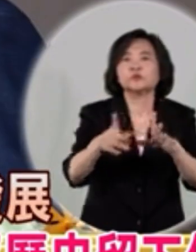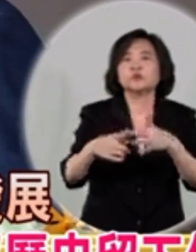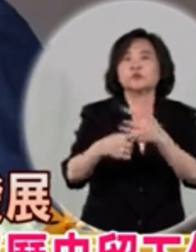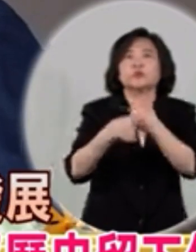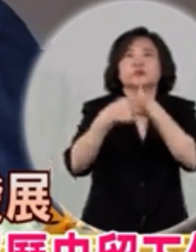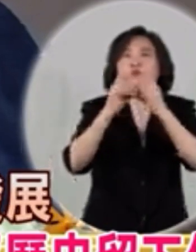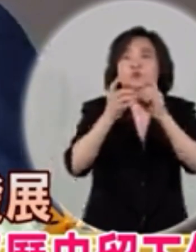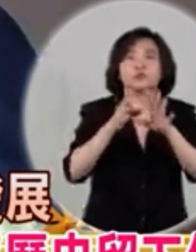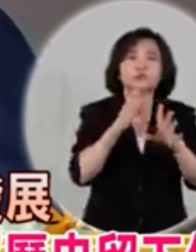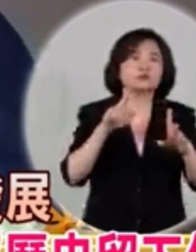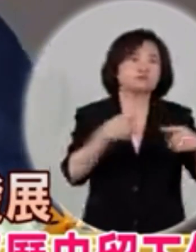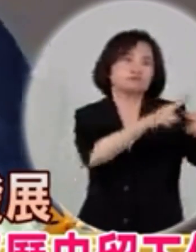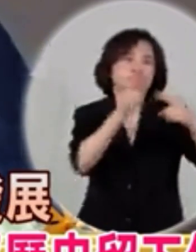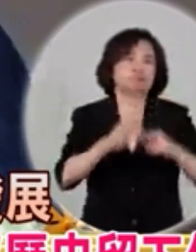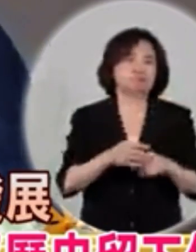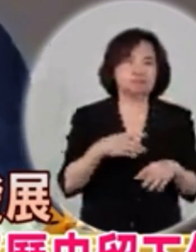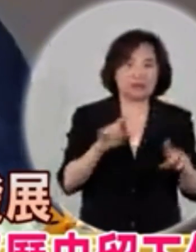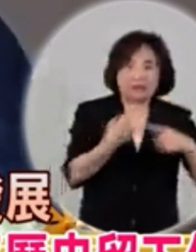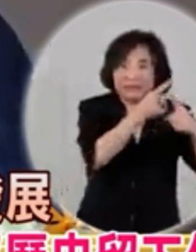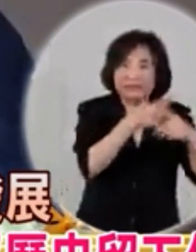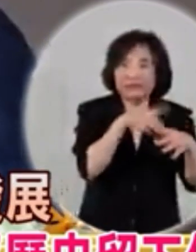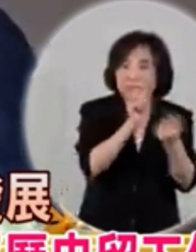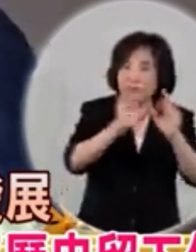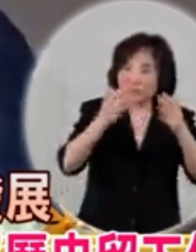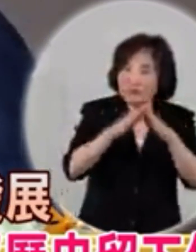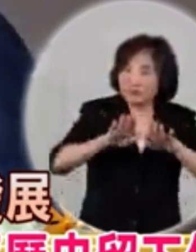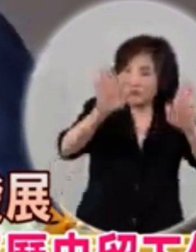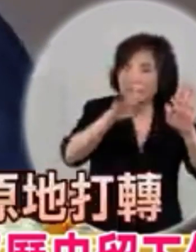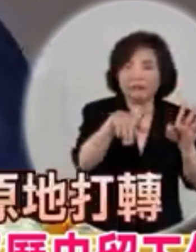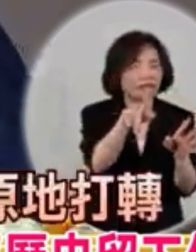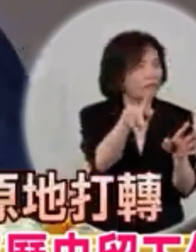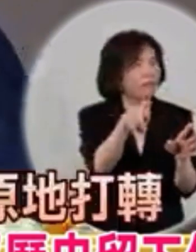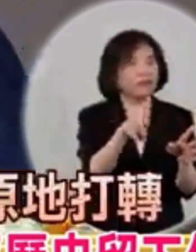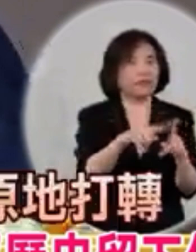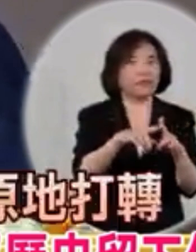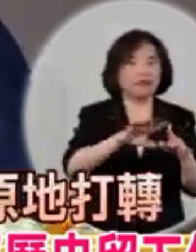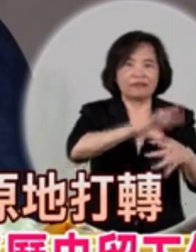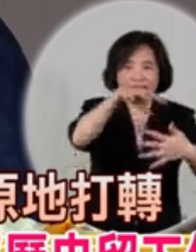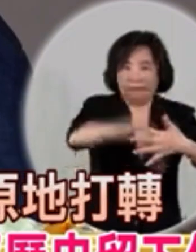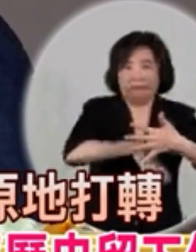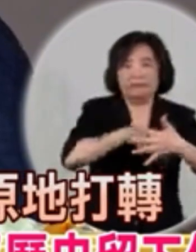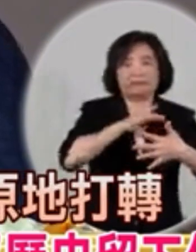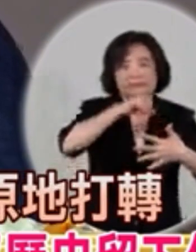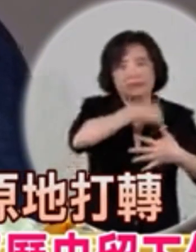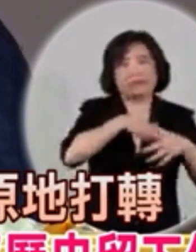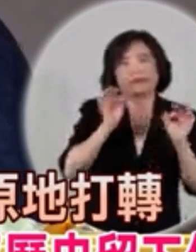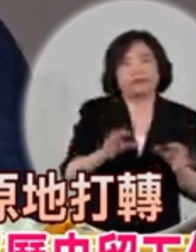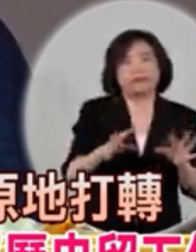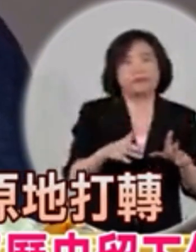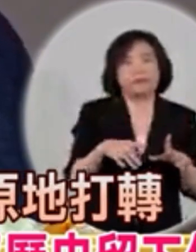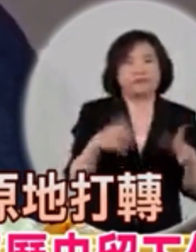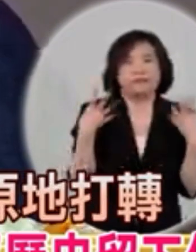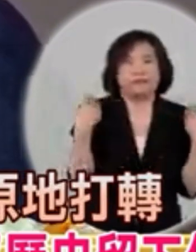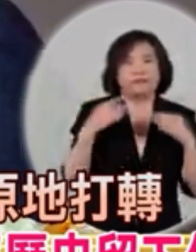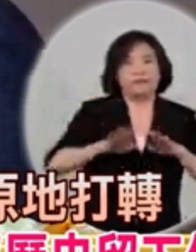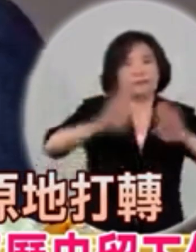执无助于国家的发展，只会让我们被迫内耗，原地打